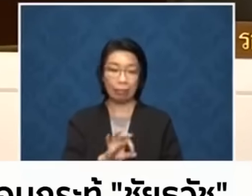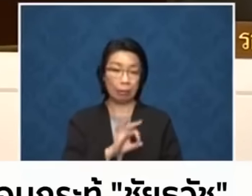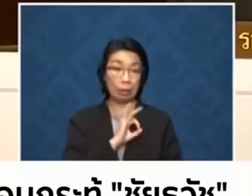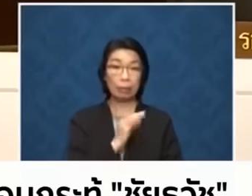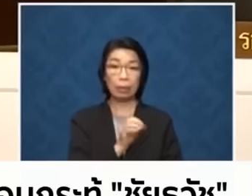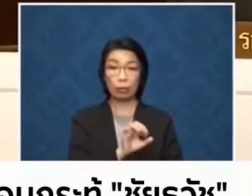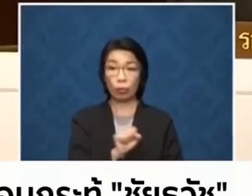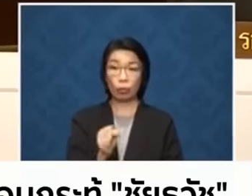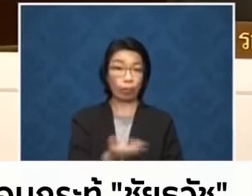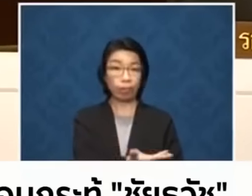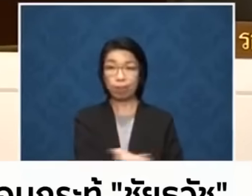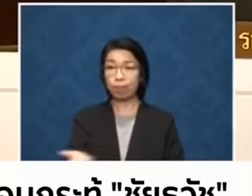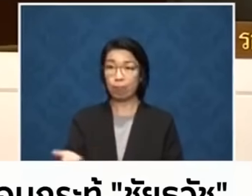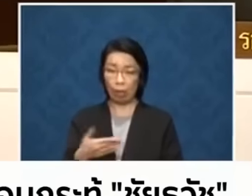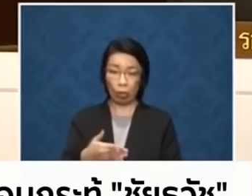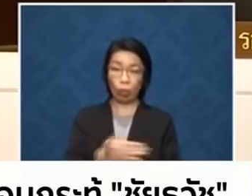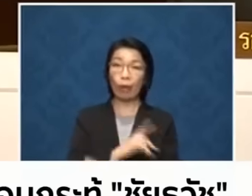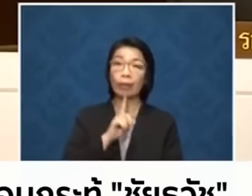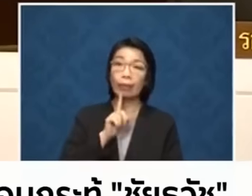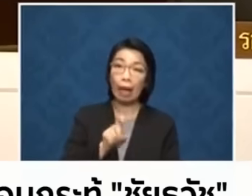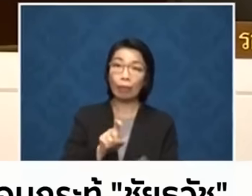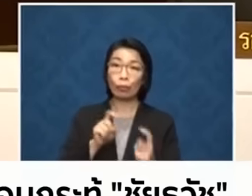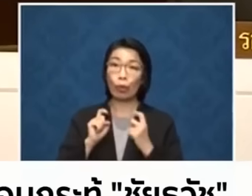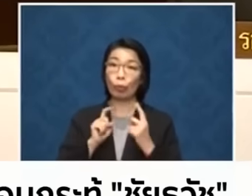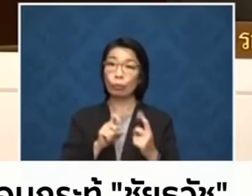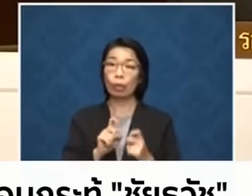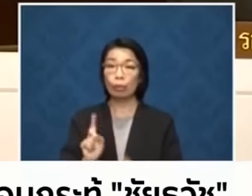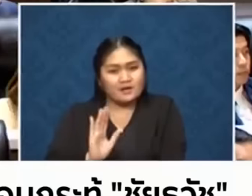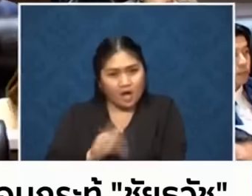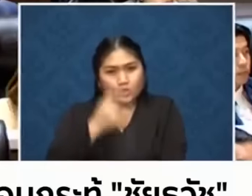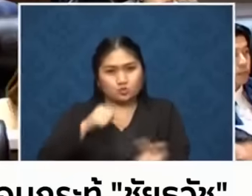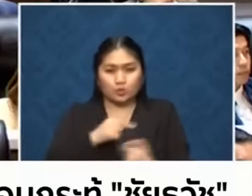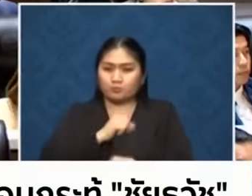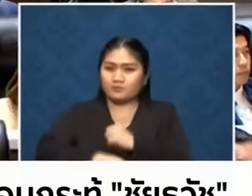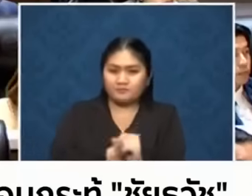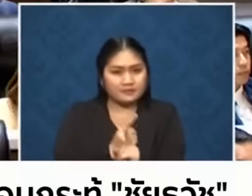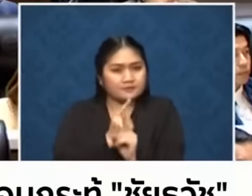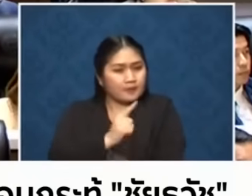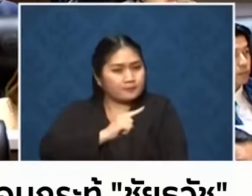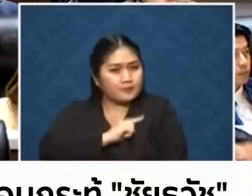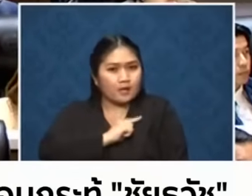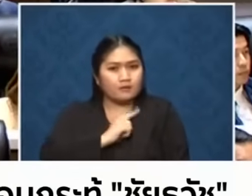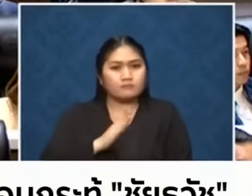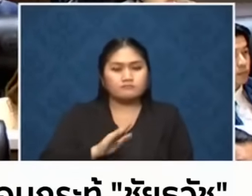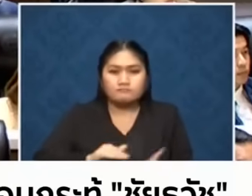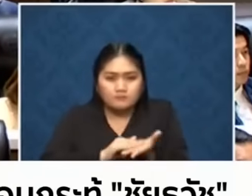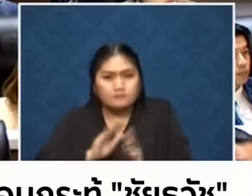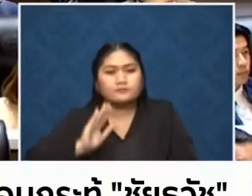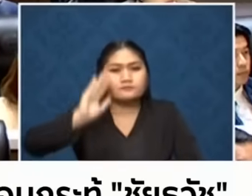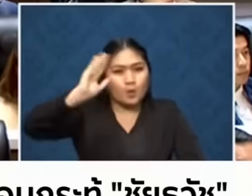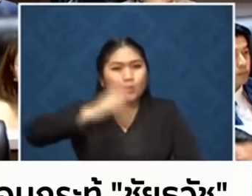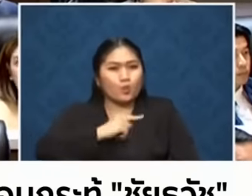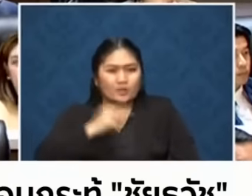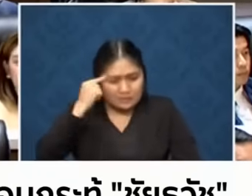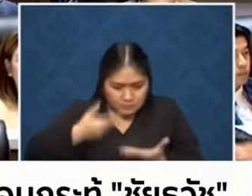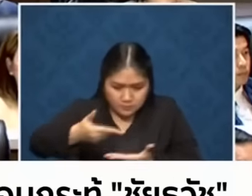ไปร้องเรียนเลยโอ้โหนี่มันวุ่นวายกันนะฮ ะ แล้วคุณธีรชัยอีกจากก้าวไกลก็ประท้วงบอกว่าการปฏิบัติหน้าที่ของประธานไม่เป็นกล